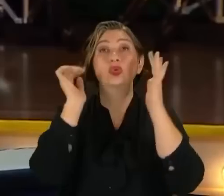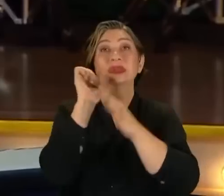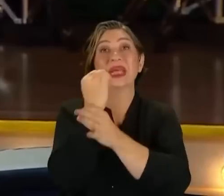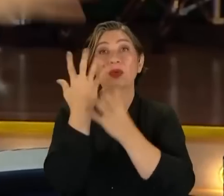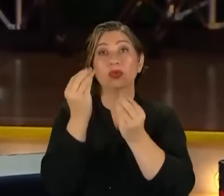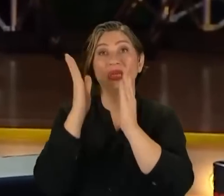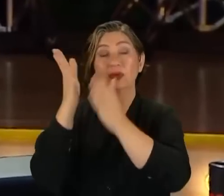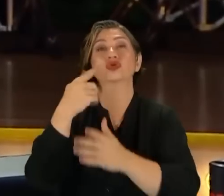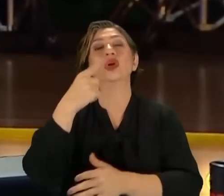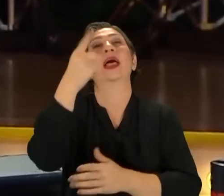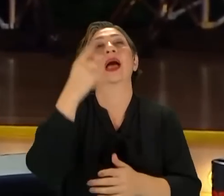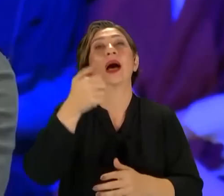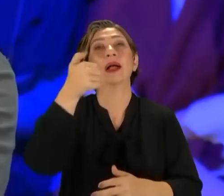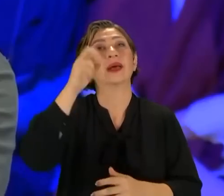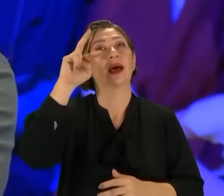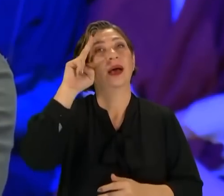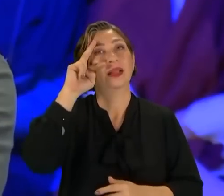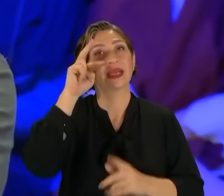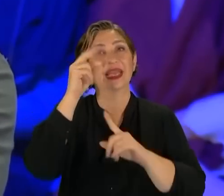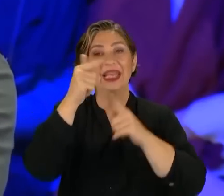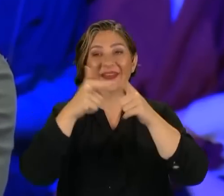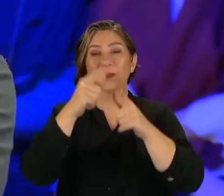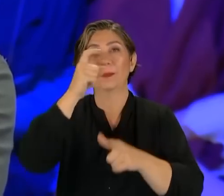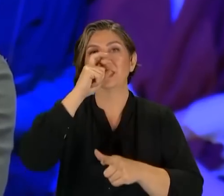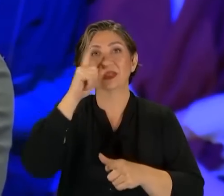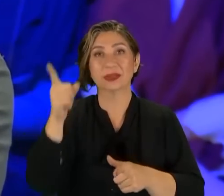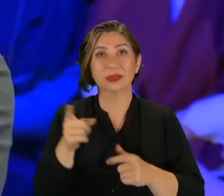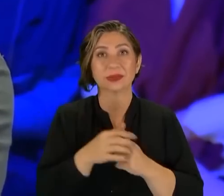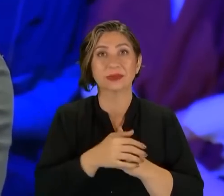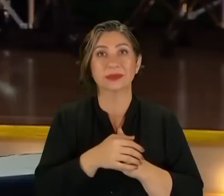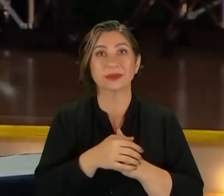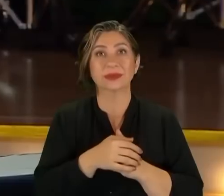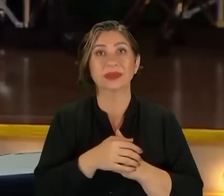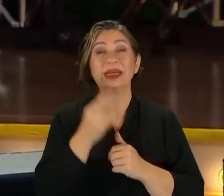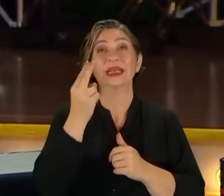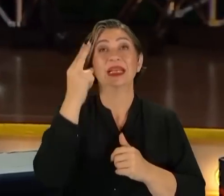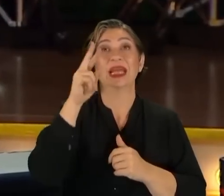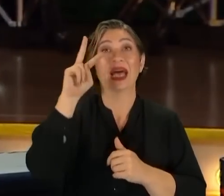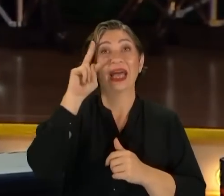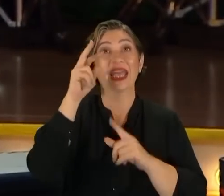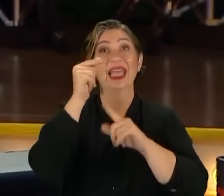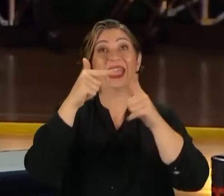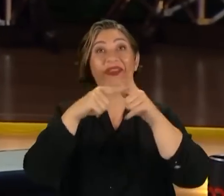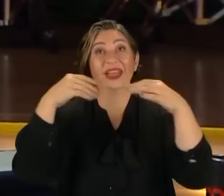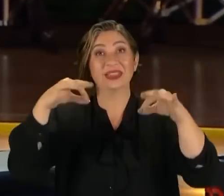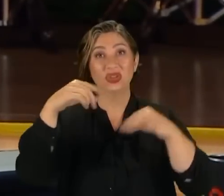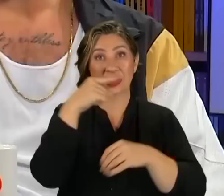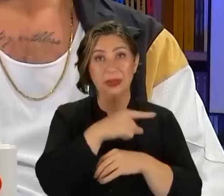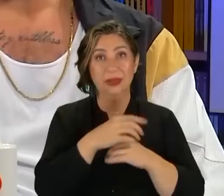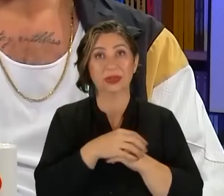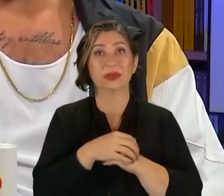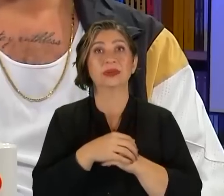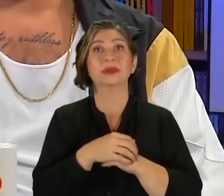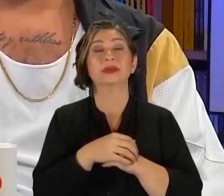olursa gidiyorlar. Söyle. 6 Aralık İF Beşiktaş. İF Beşiktaş. 7 Aralık İF Eskişehir.